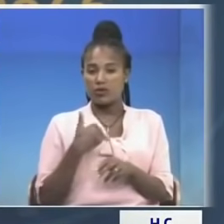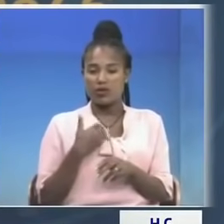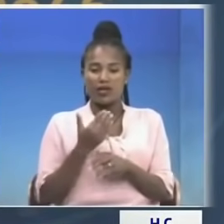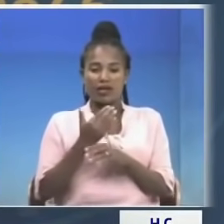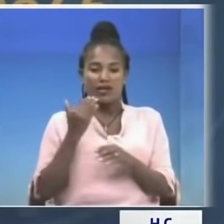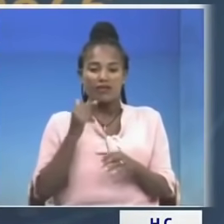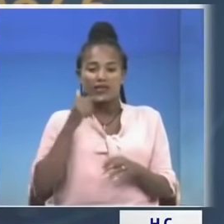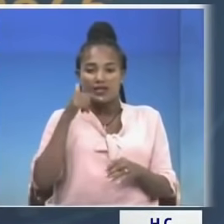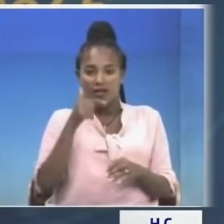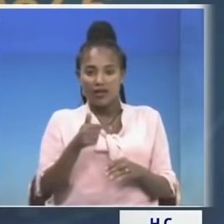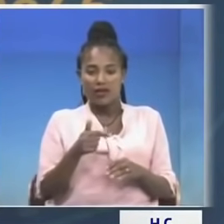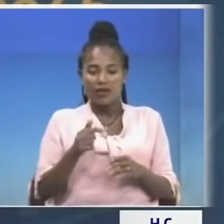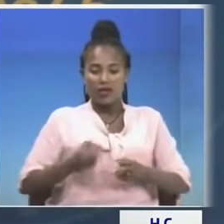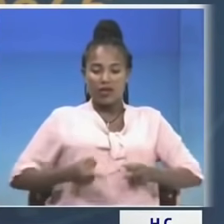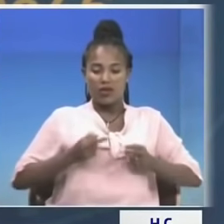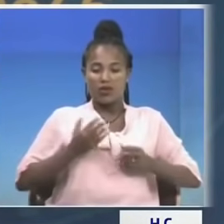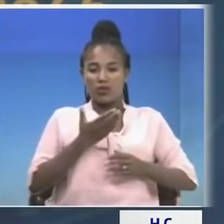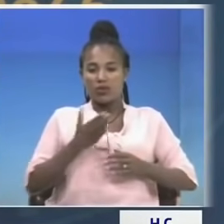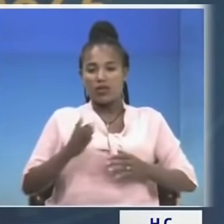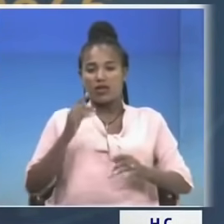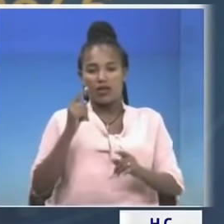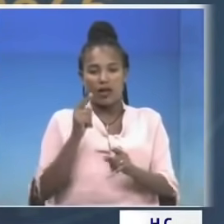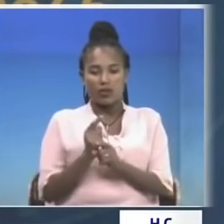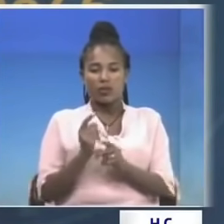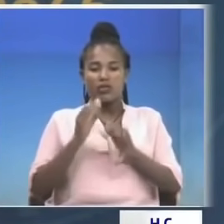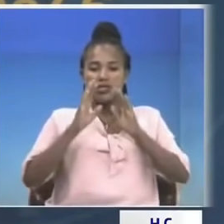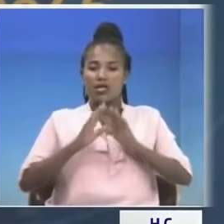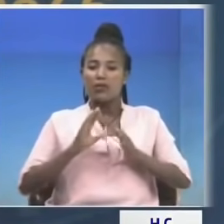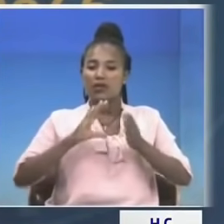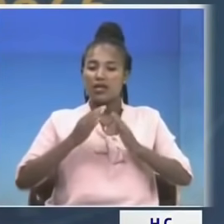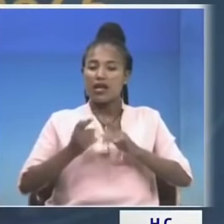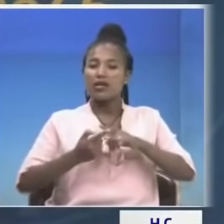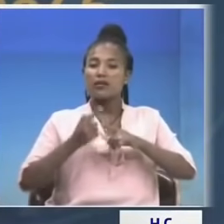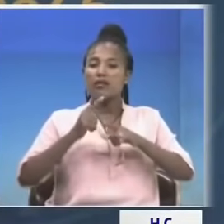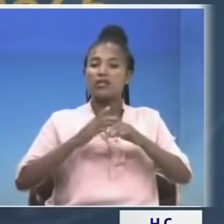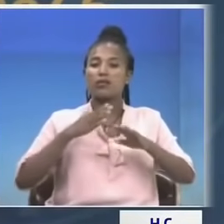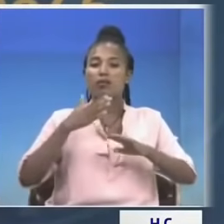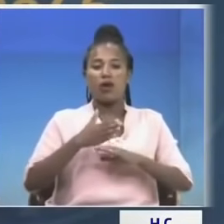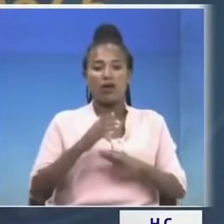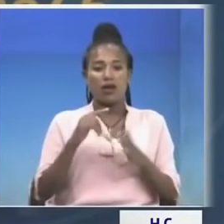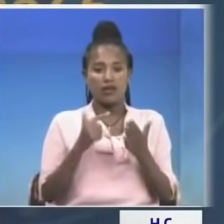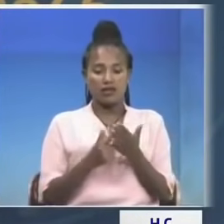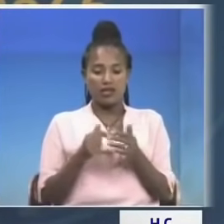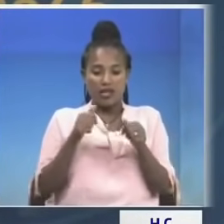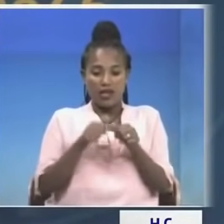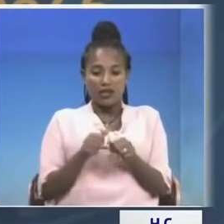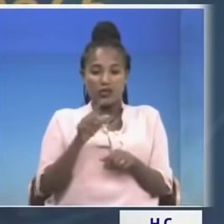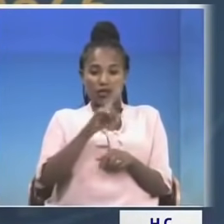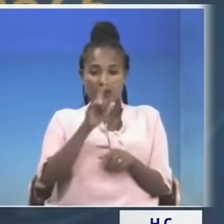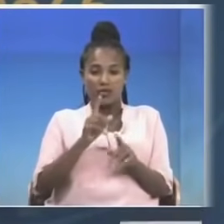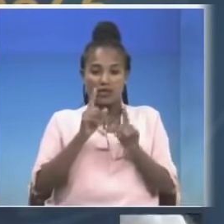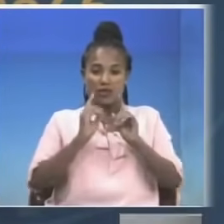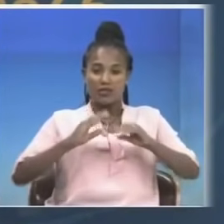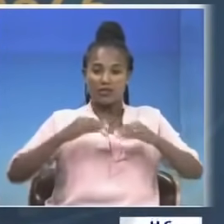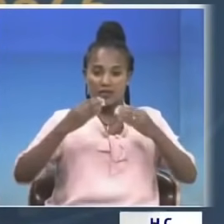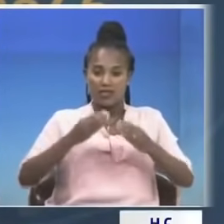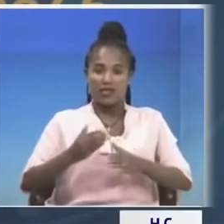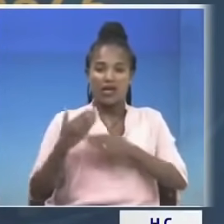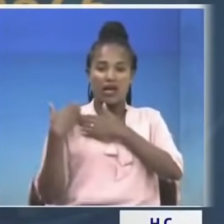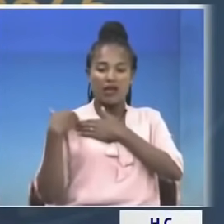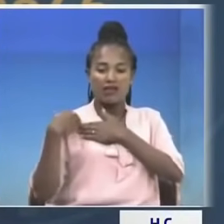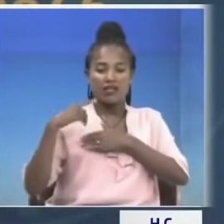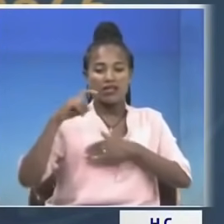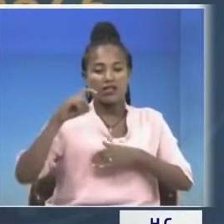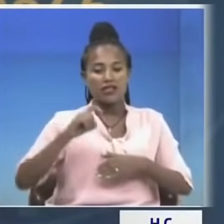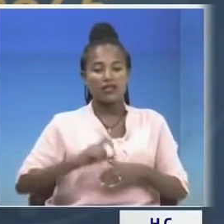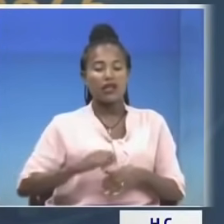ሲል ያነሳ ነው የህልውና ጉዳይ ተረጋግጦ የሰላሙ ሁኔታ ከተመለሰ በኋላ እነኛ ያደሩ ጥያቄዎች የመመለስ ኃላፊነት ሊወጣ